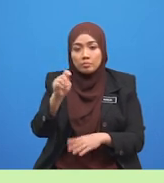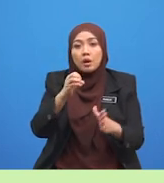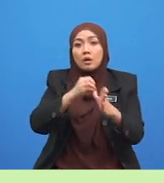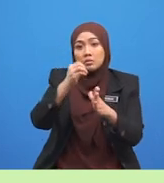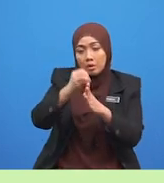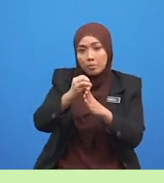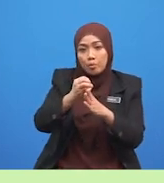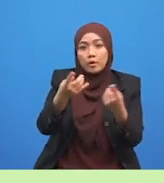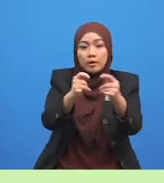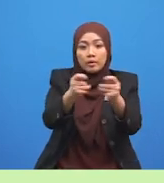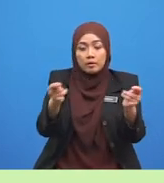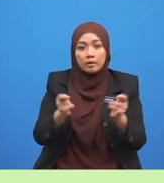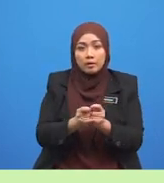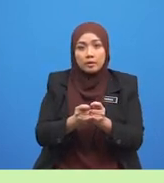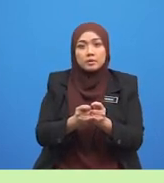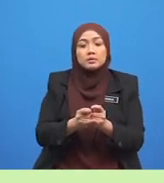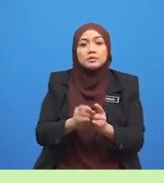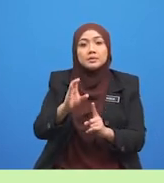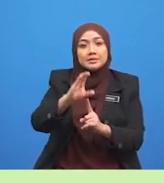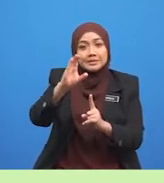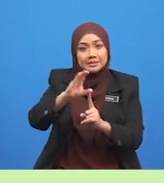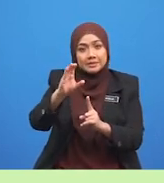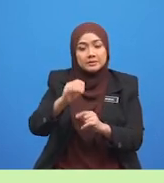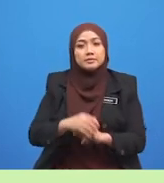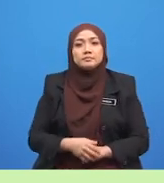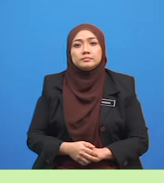Mari kita lihat jawapan sebenarnya.